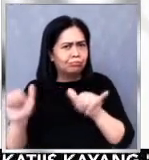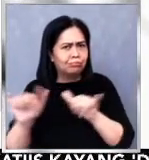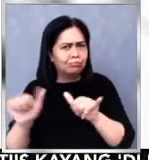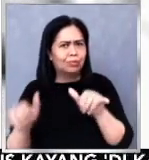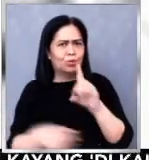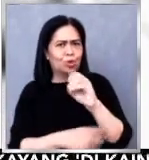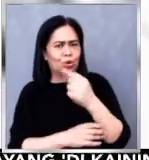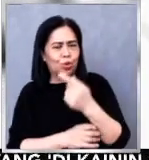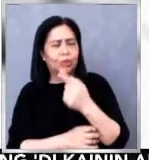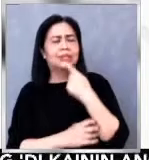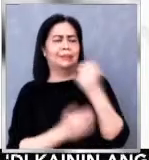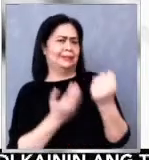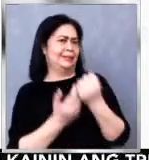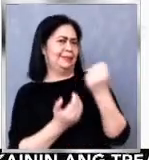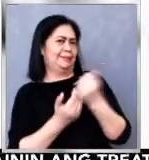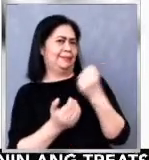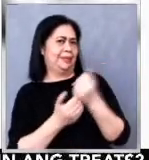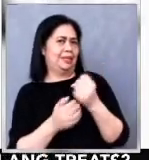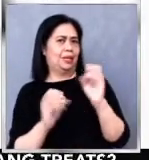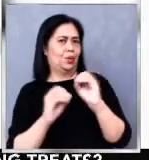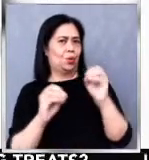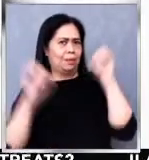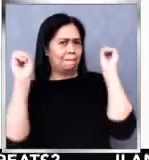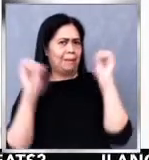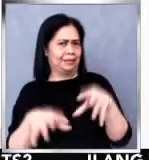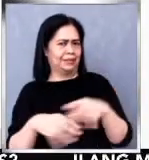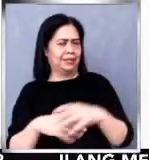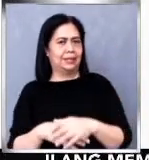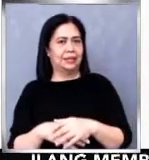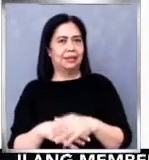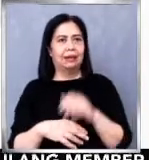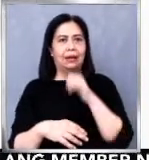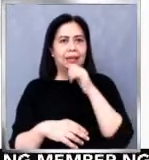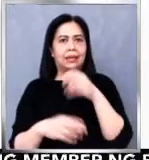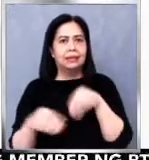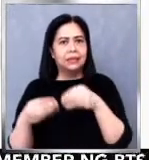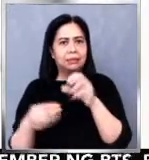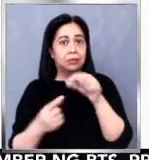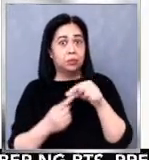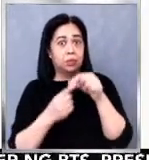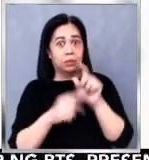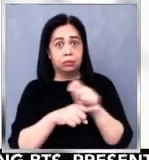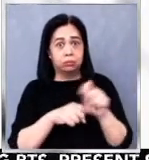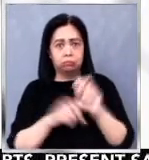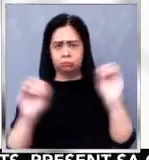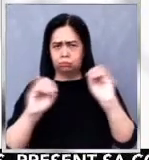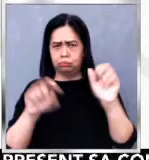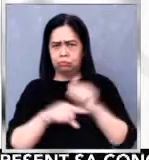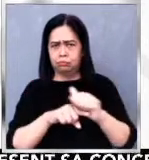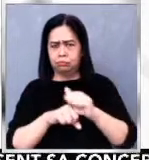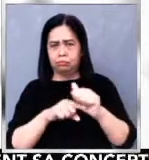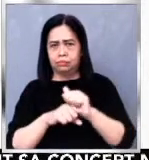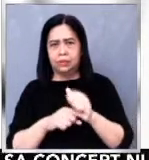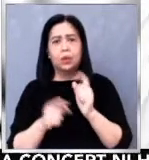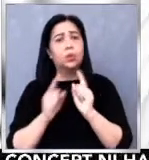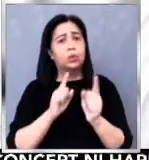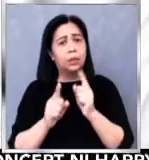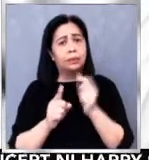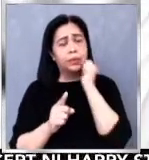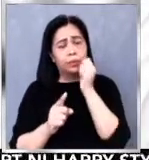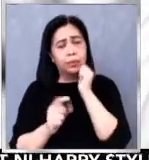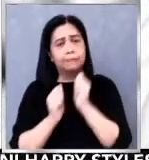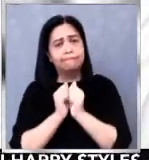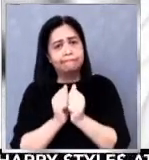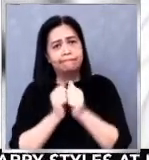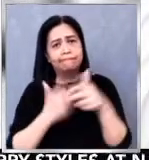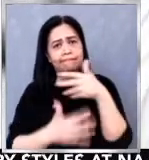naman daw, walang halong magic. Hindi nga rin daw niya binigyan ng special training ang mga alaga. Kausapin lang po talaga nila ng parang